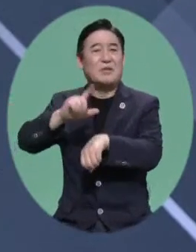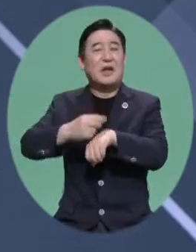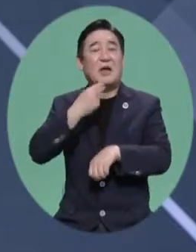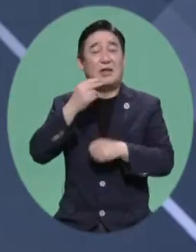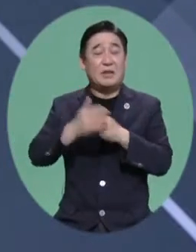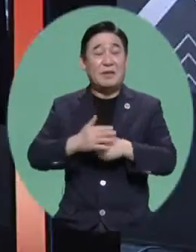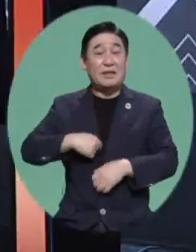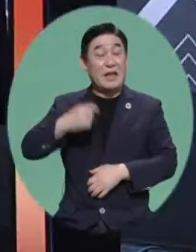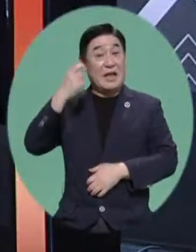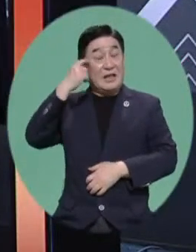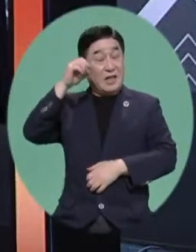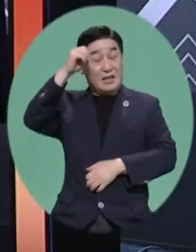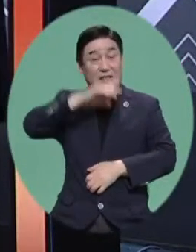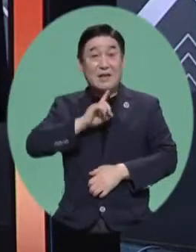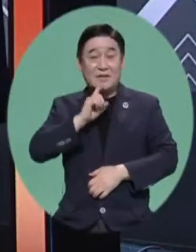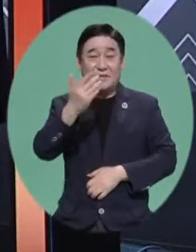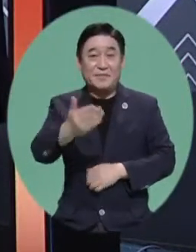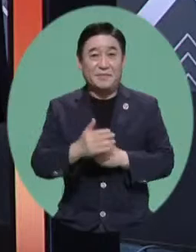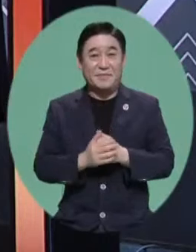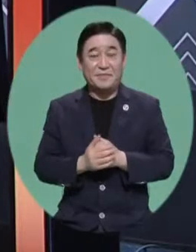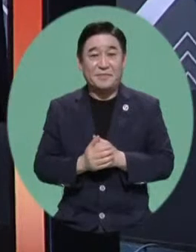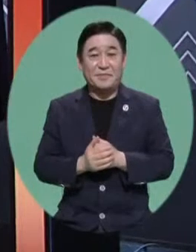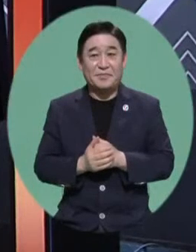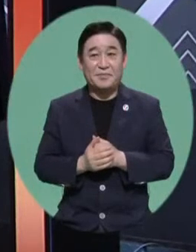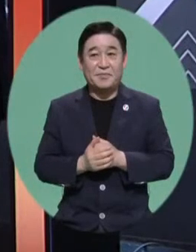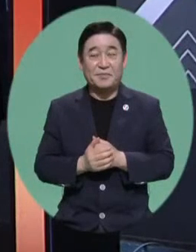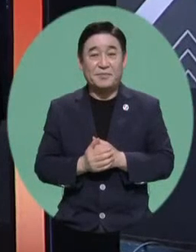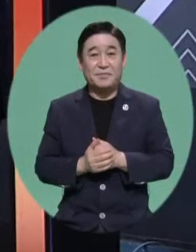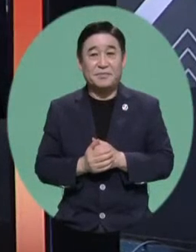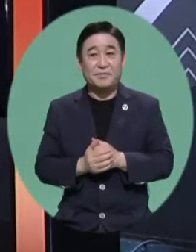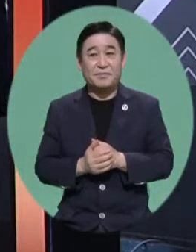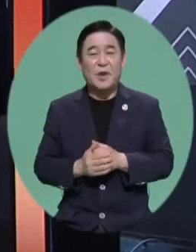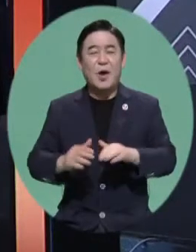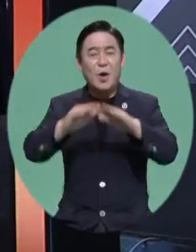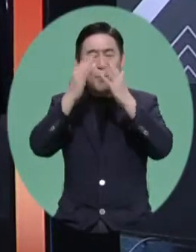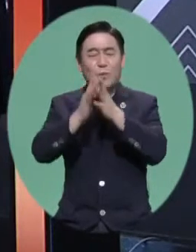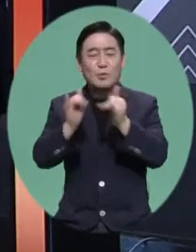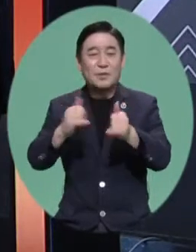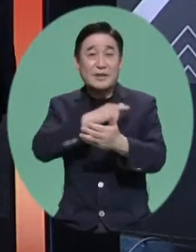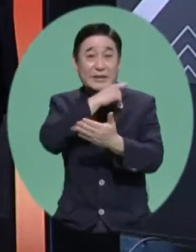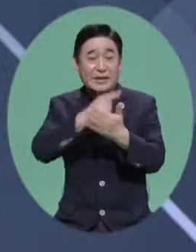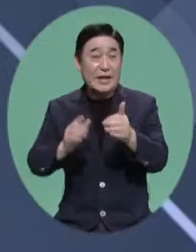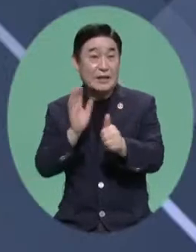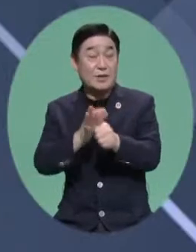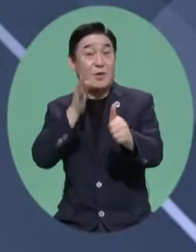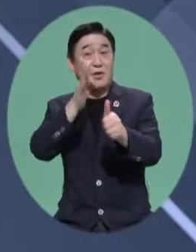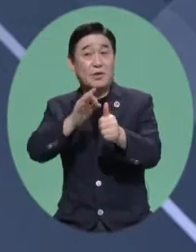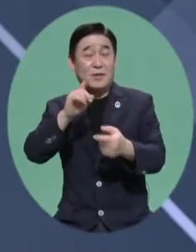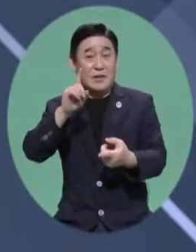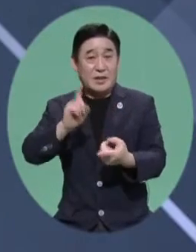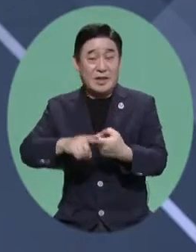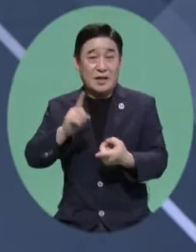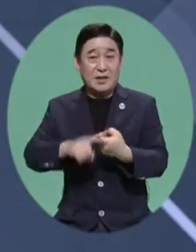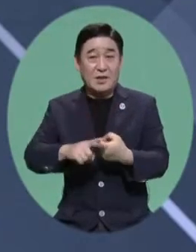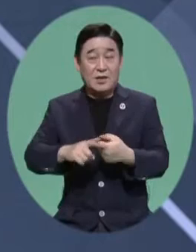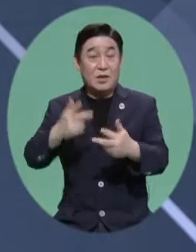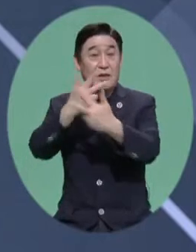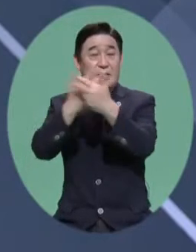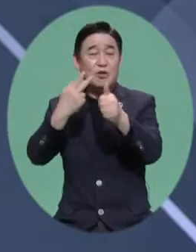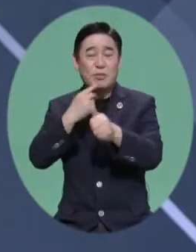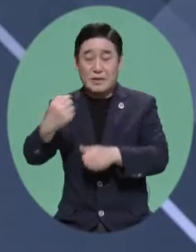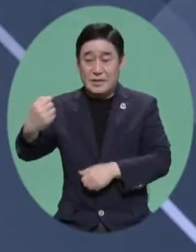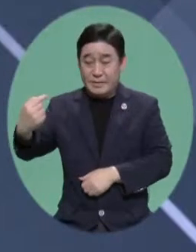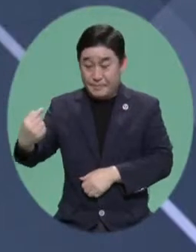그냥 제 의견을 말씀 드리겠습니다 어 전국민 재난 지원금 에 대해서 줄기차게 이제는 후보께서